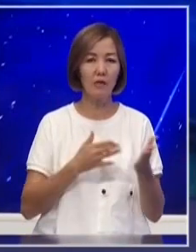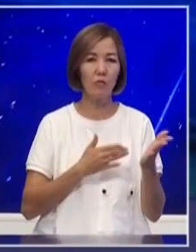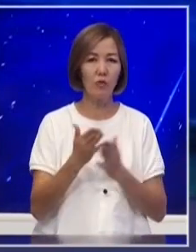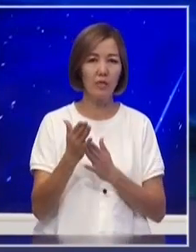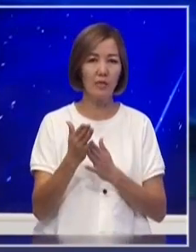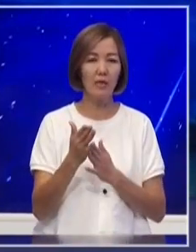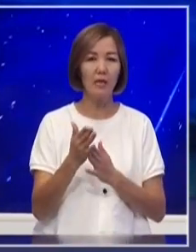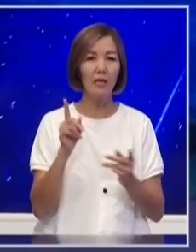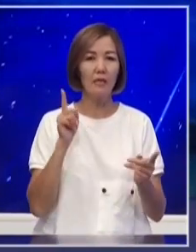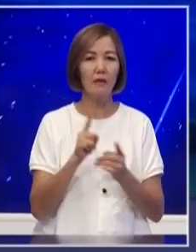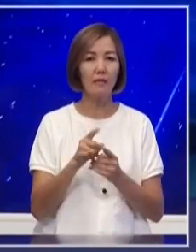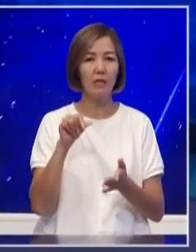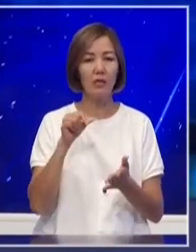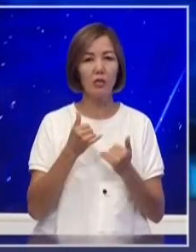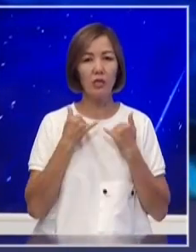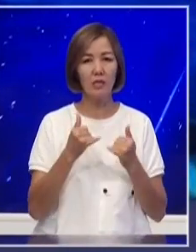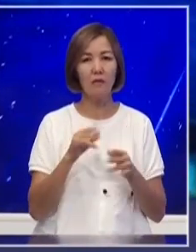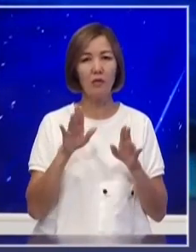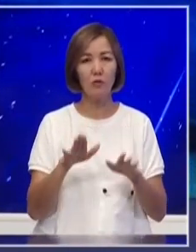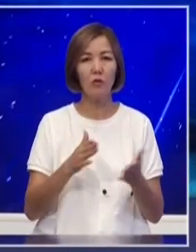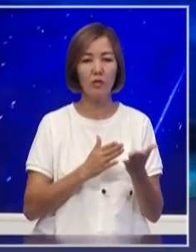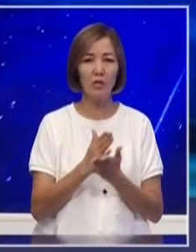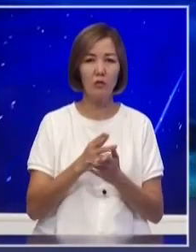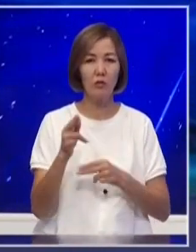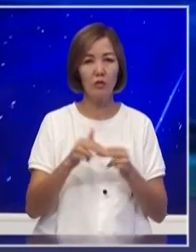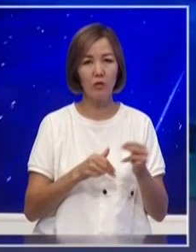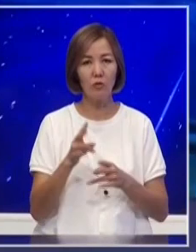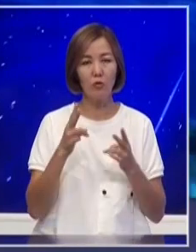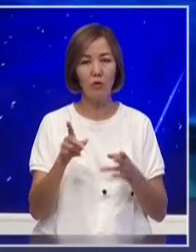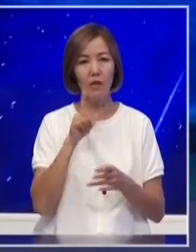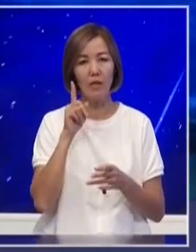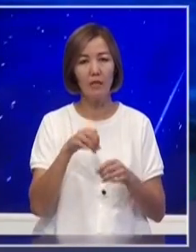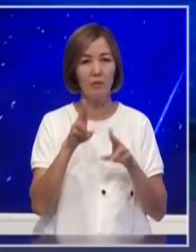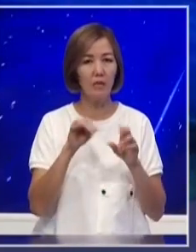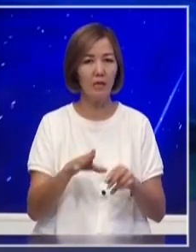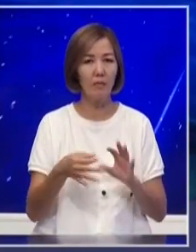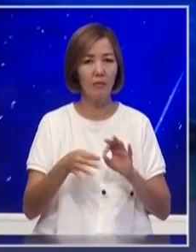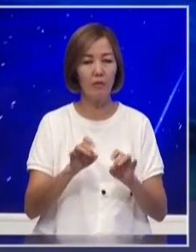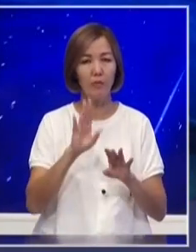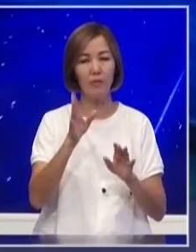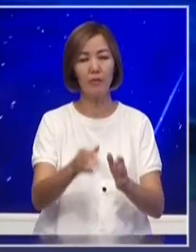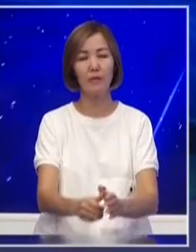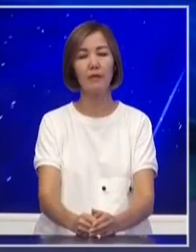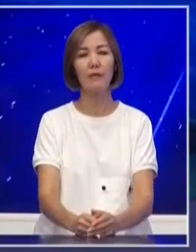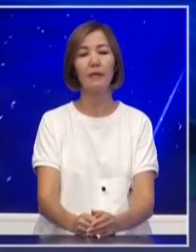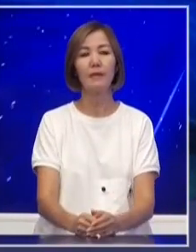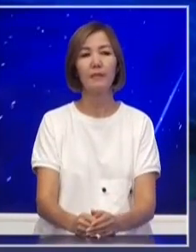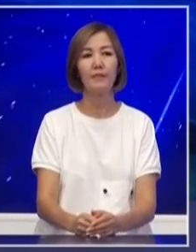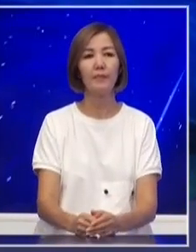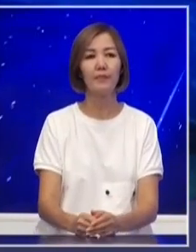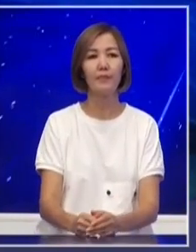строительной отрасли. На встрече чествовали не только заслуженных строителей, но и молодых специалистов. Подробнее далее в сюжете.